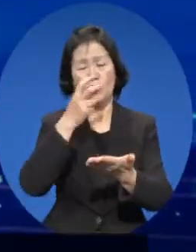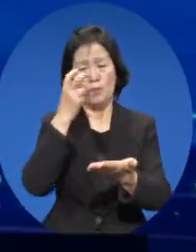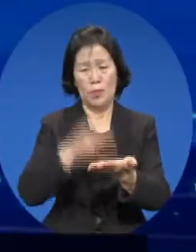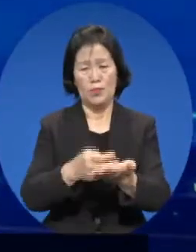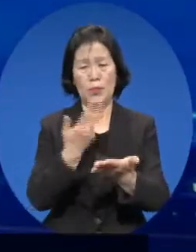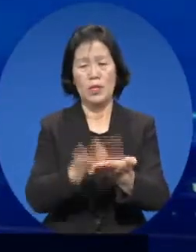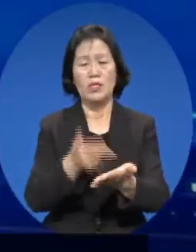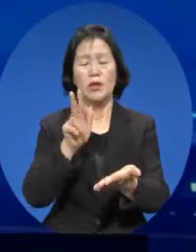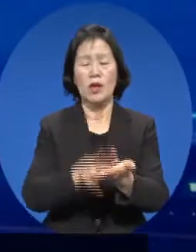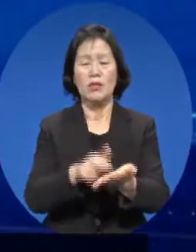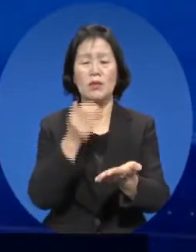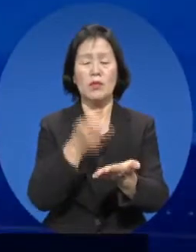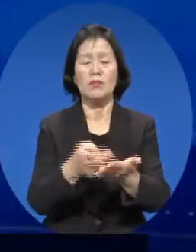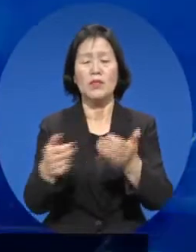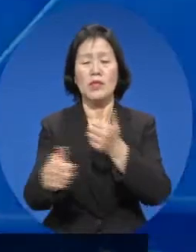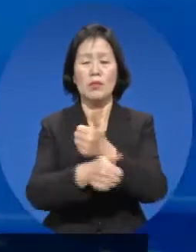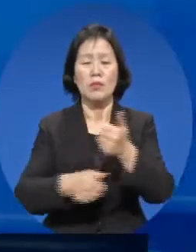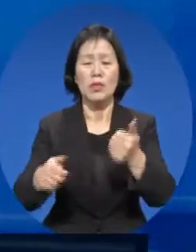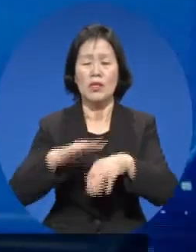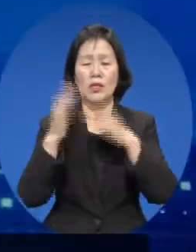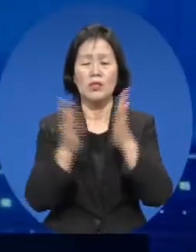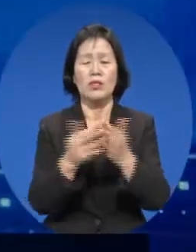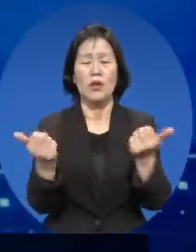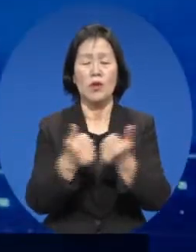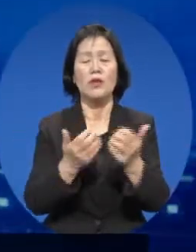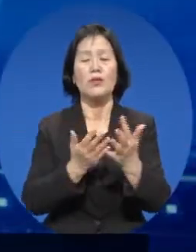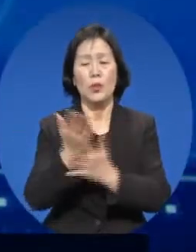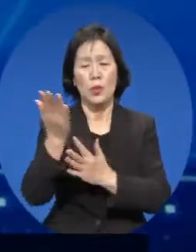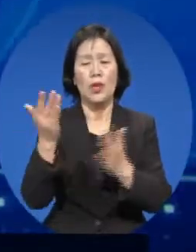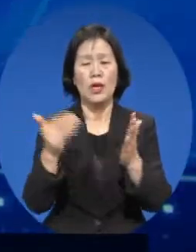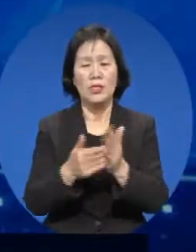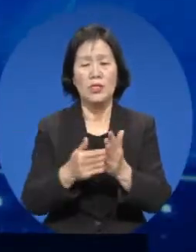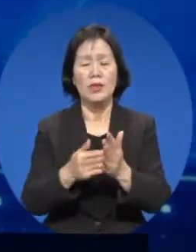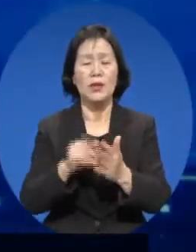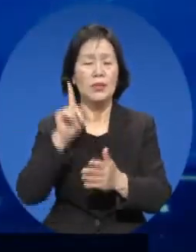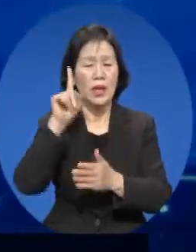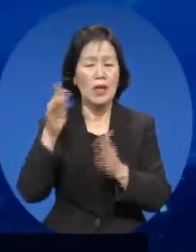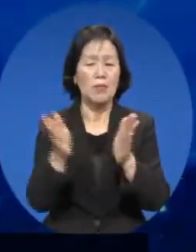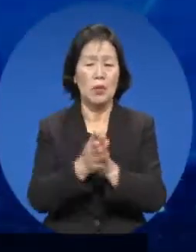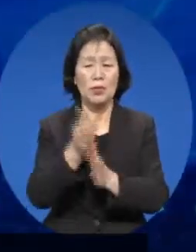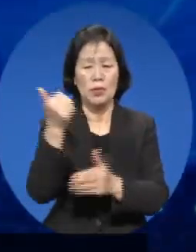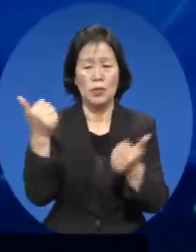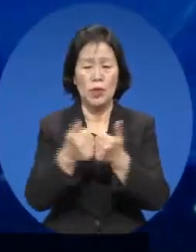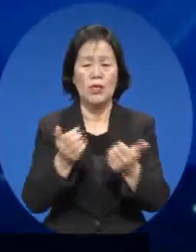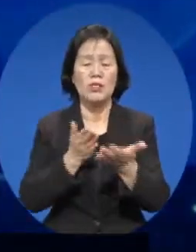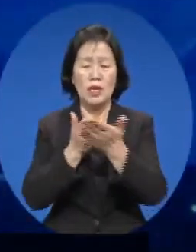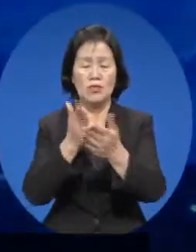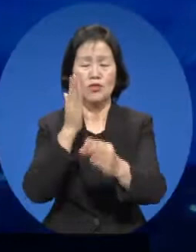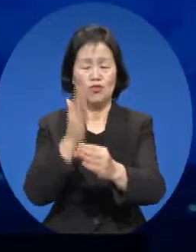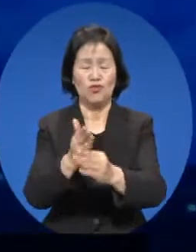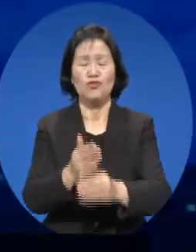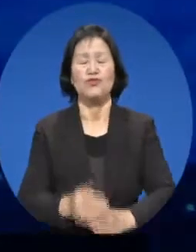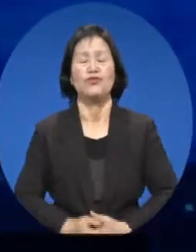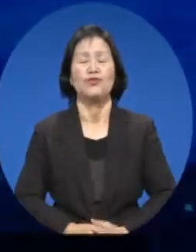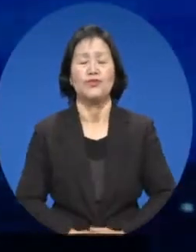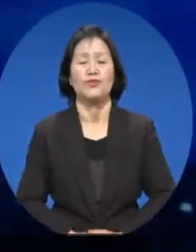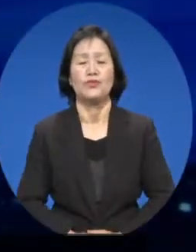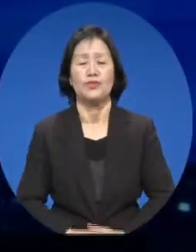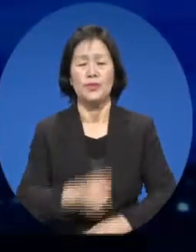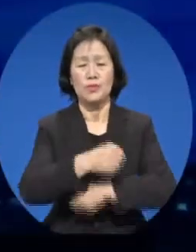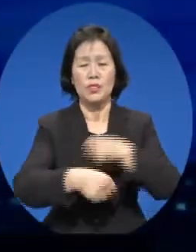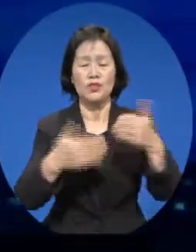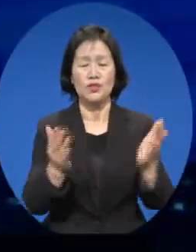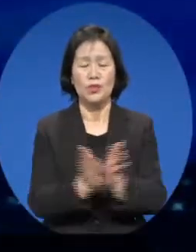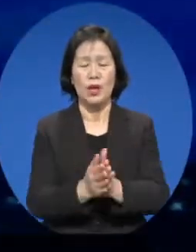법제사법위원회 전체회의를 통과한 지금 이제 국회 본회의 상정이 되어 있는 상태이기도 합니다 민주당은